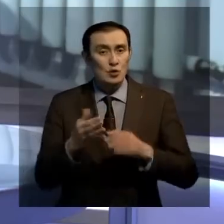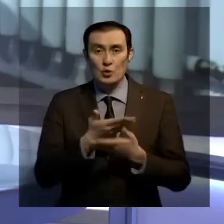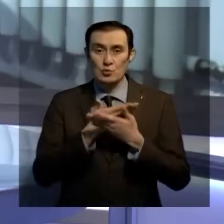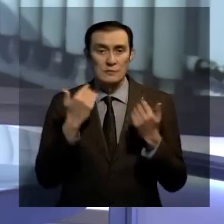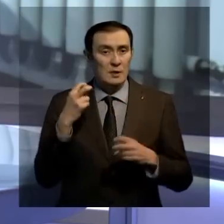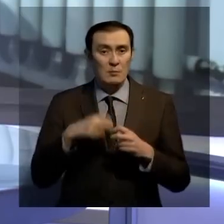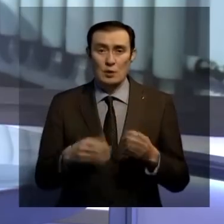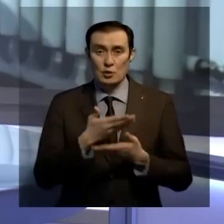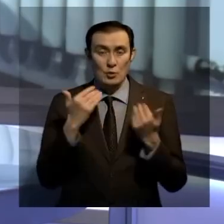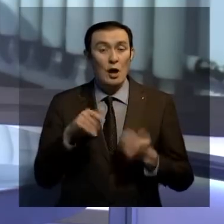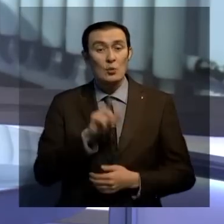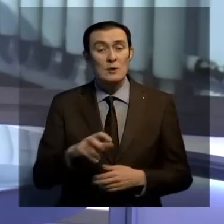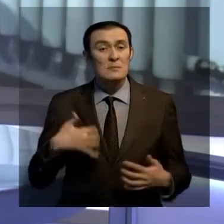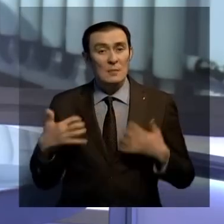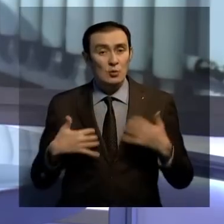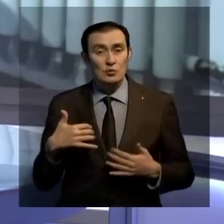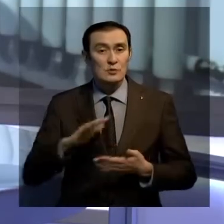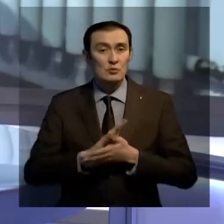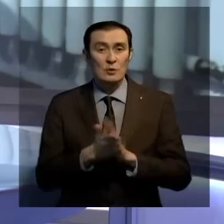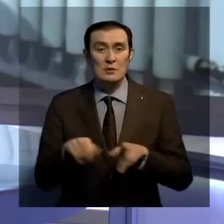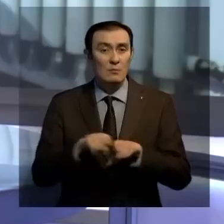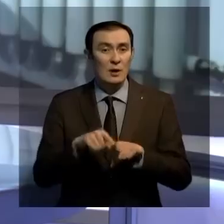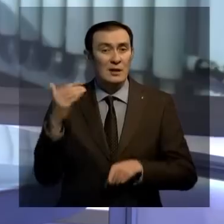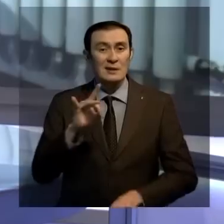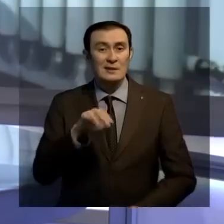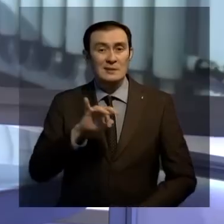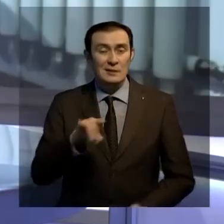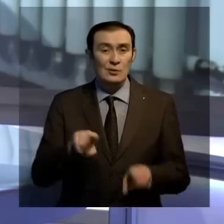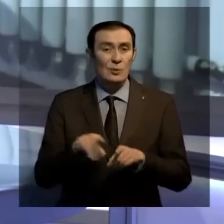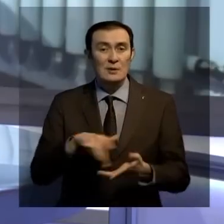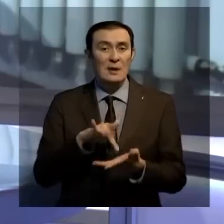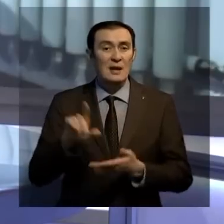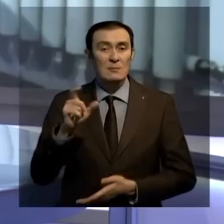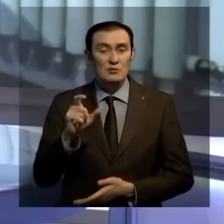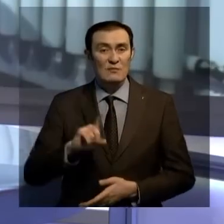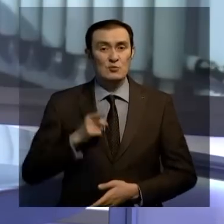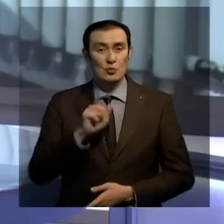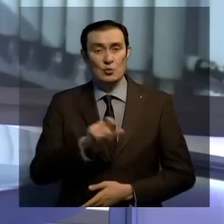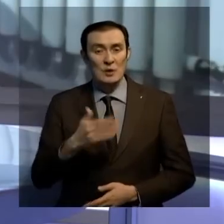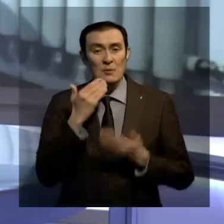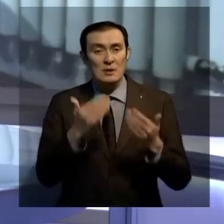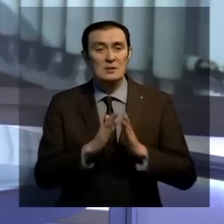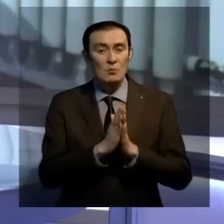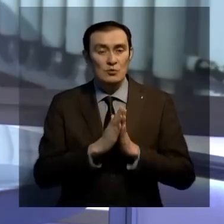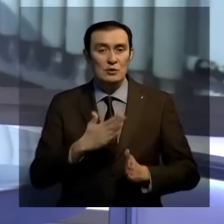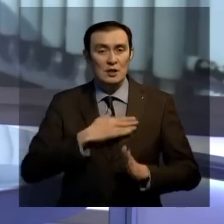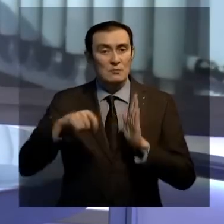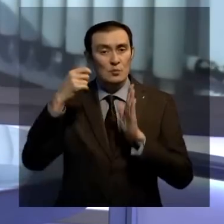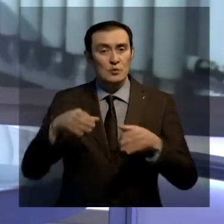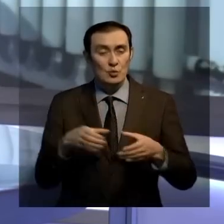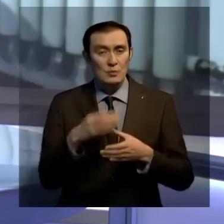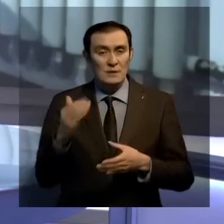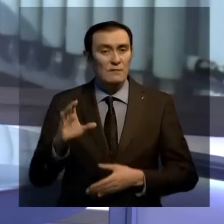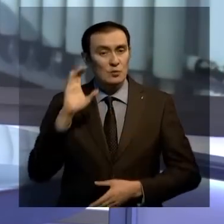отсутствии неполадок. А люди боятся повторения ситуации с Ридером и Экибастузом. Возмущенные горожане обратились за помощью к нашим корреспондентам.